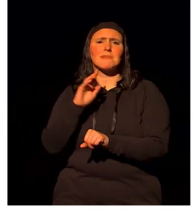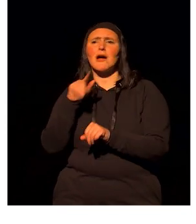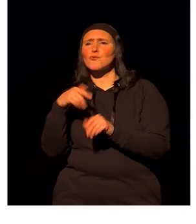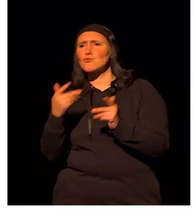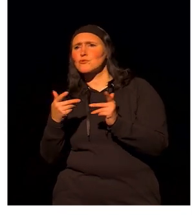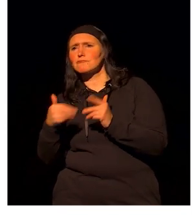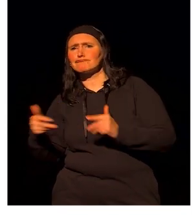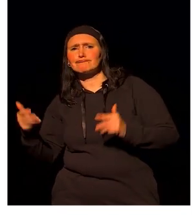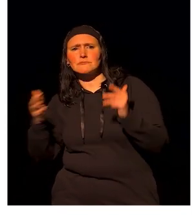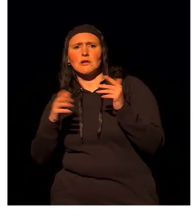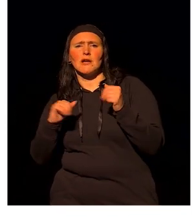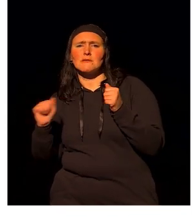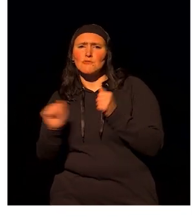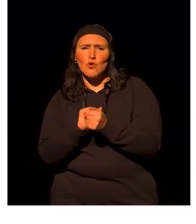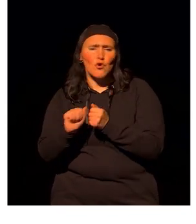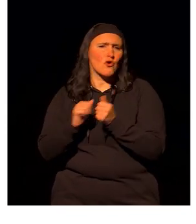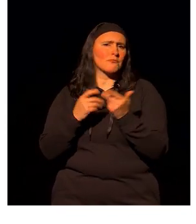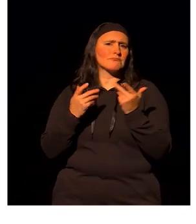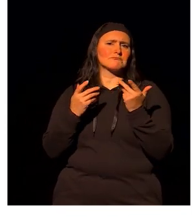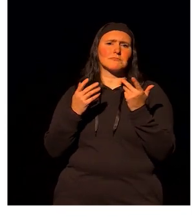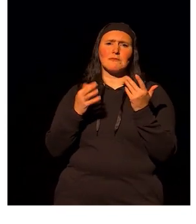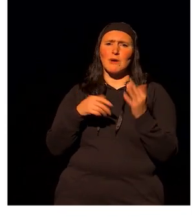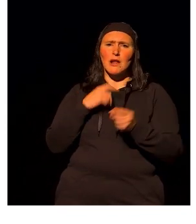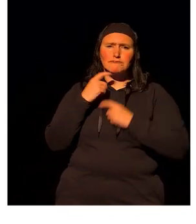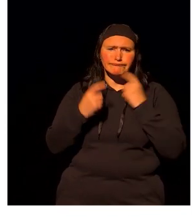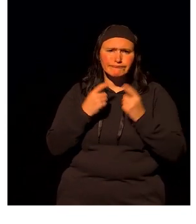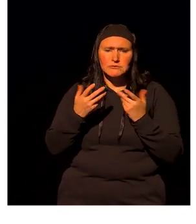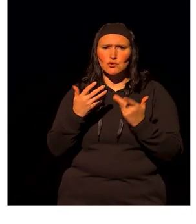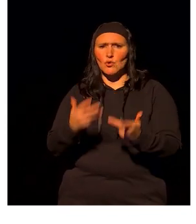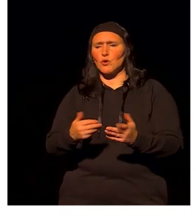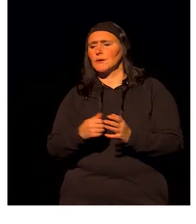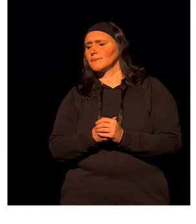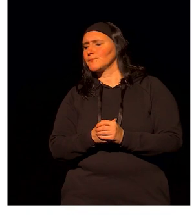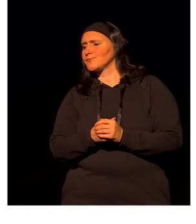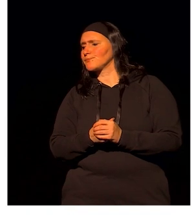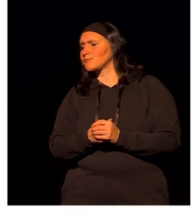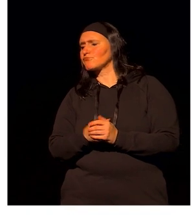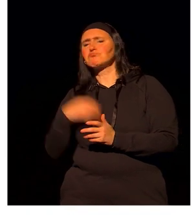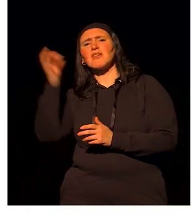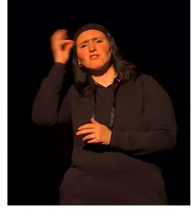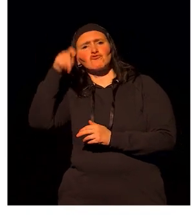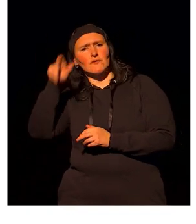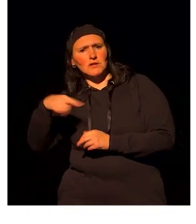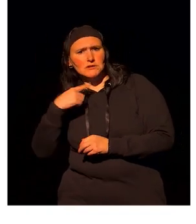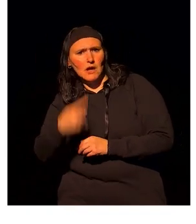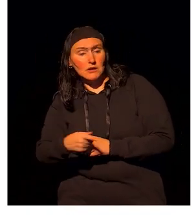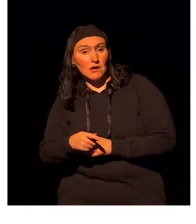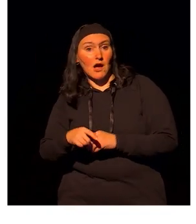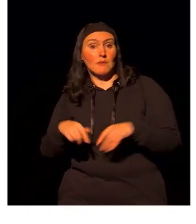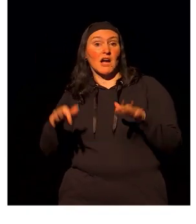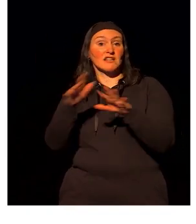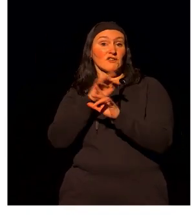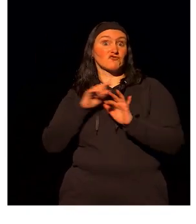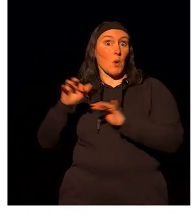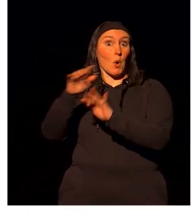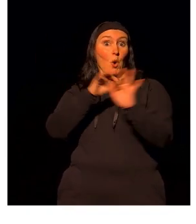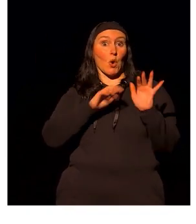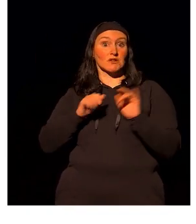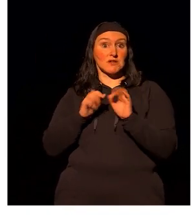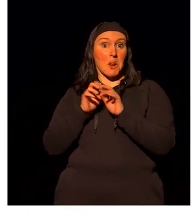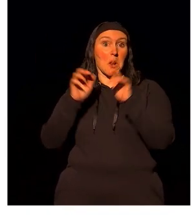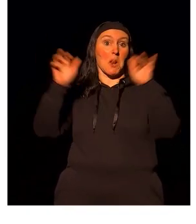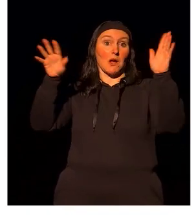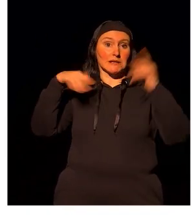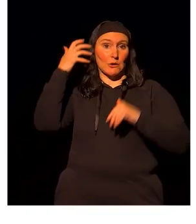Phantasmen. Vor kurzem hat ein befreundeter Wissenschaftler, ich sage nicht wer, zu mir gesagt, Verschwörungstheorien, die gehören zur Moderne. Dann habe ich gesagt, und was ist mit